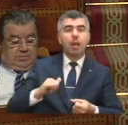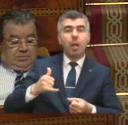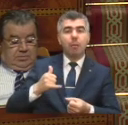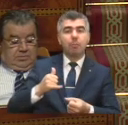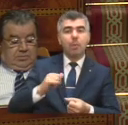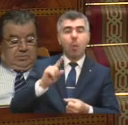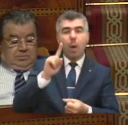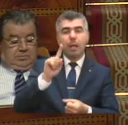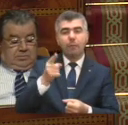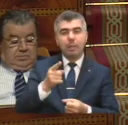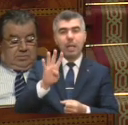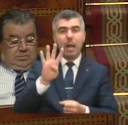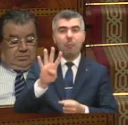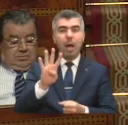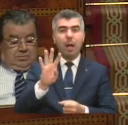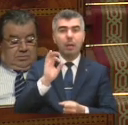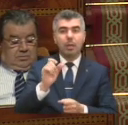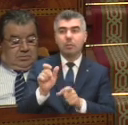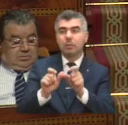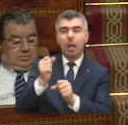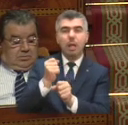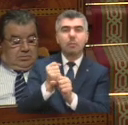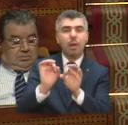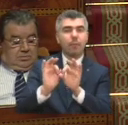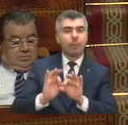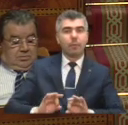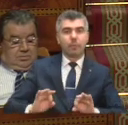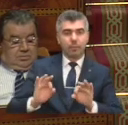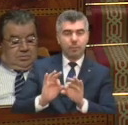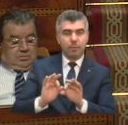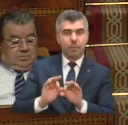شاب عاطل سيد الوزير. سيد الوزير،